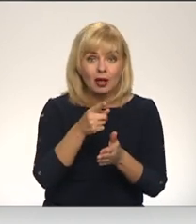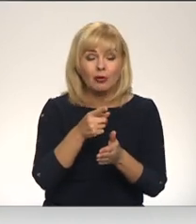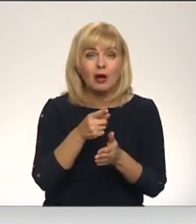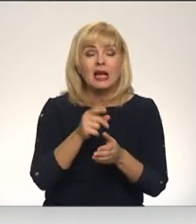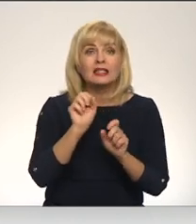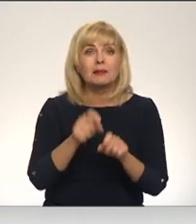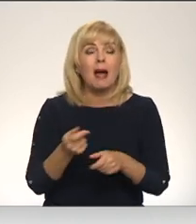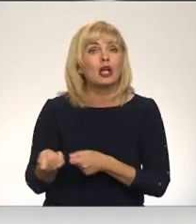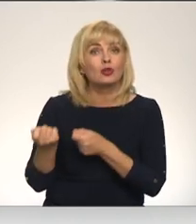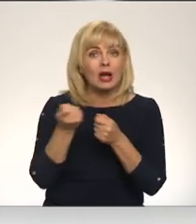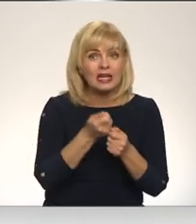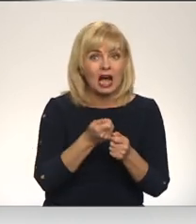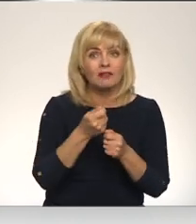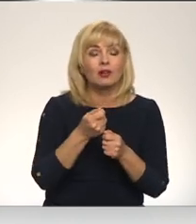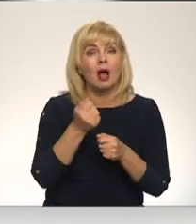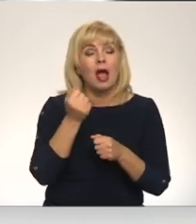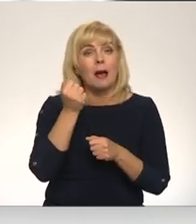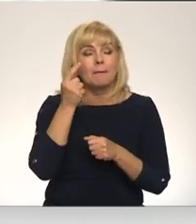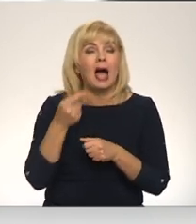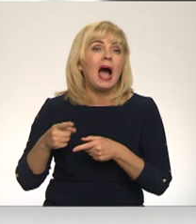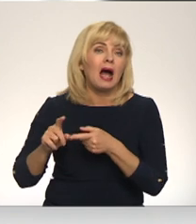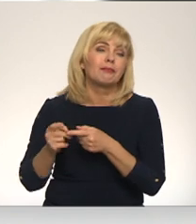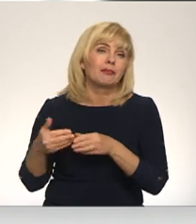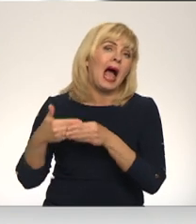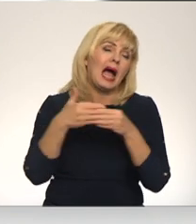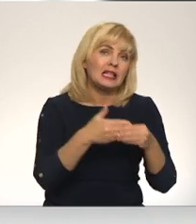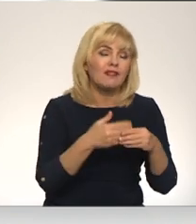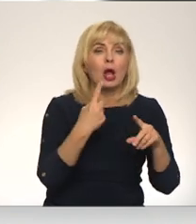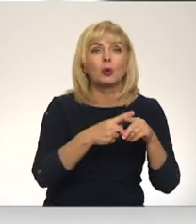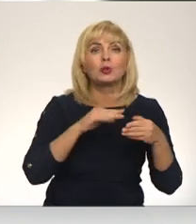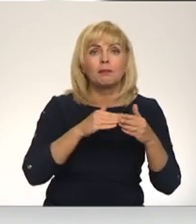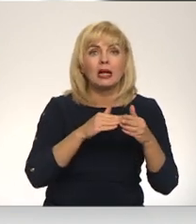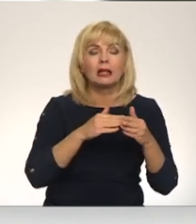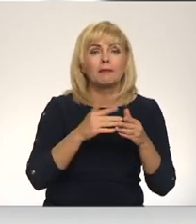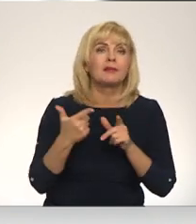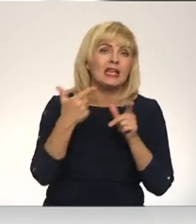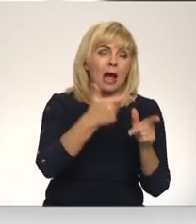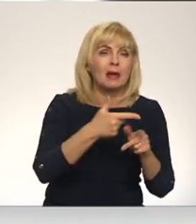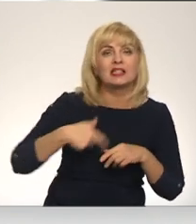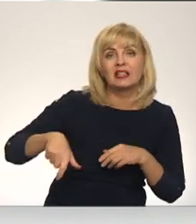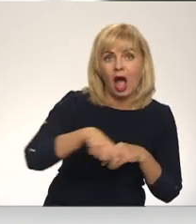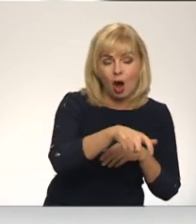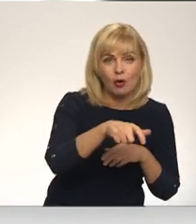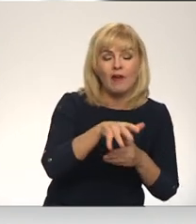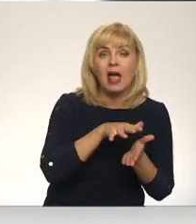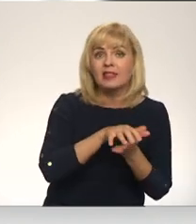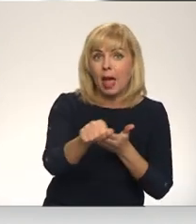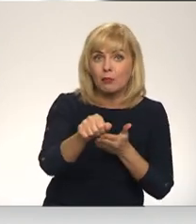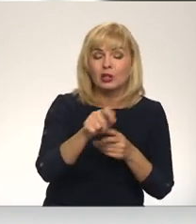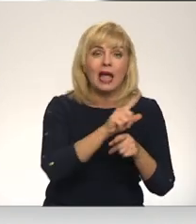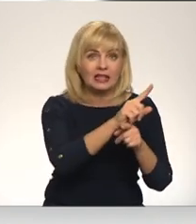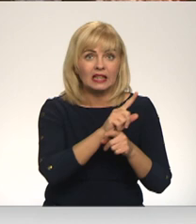iekrāvēju, piemiņas zīme esot aizvesta uz Krustpils novadu un iemesta Daugavā. Tāpat konstatēts, ka demontējot